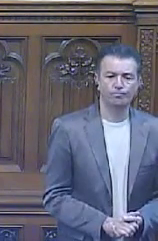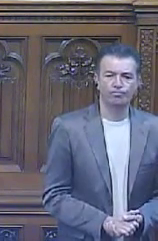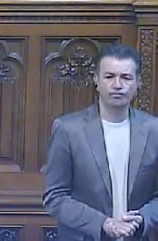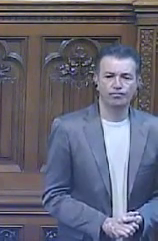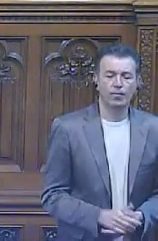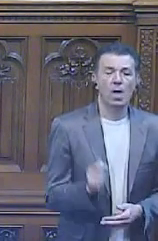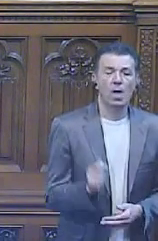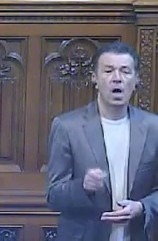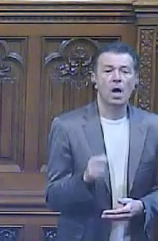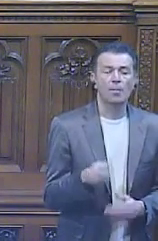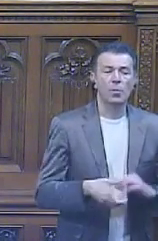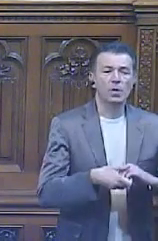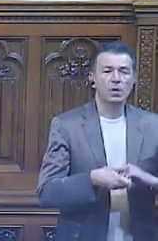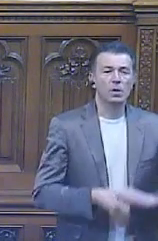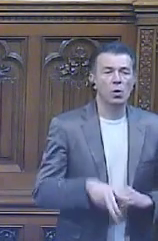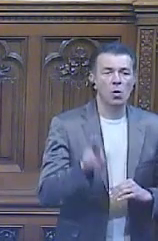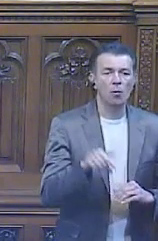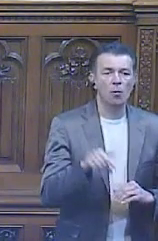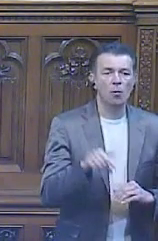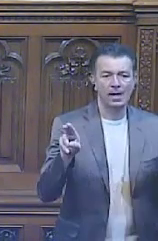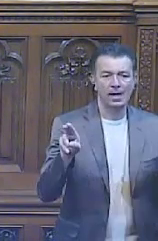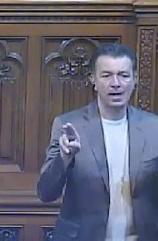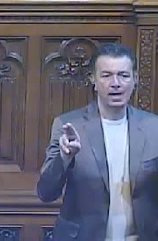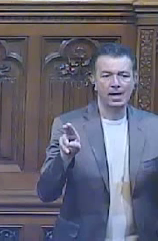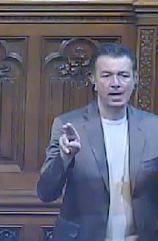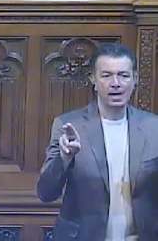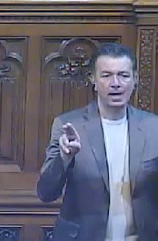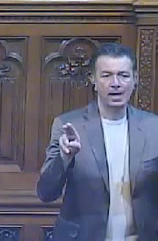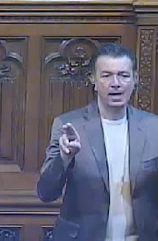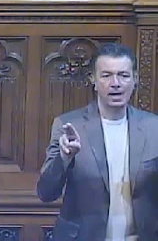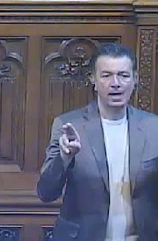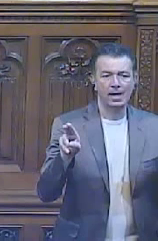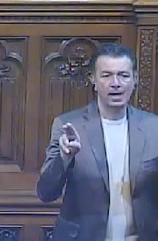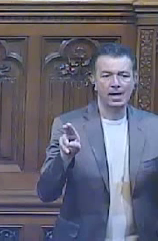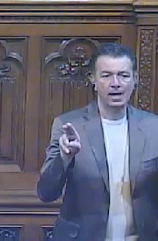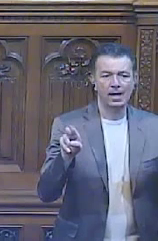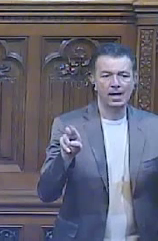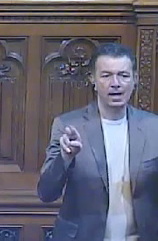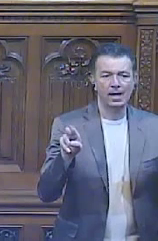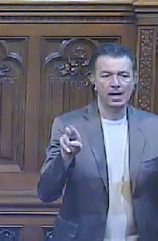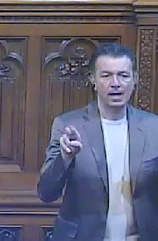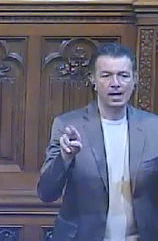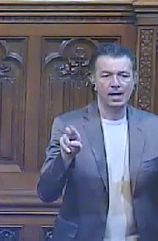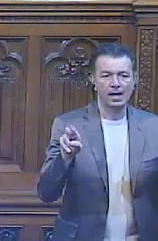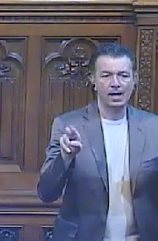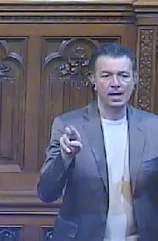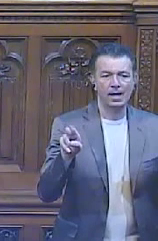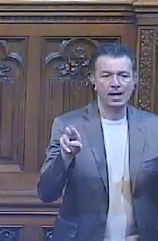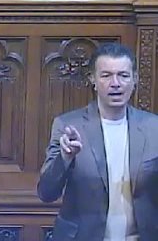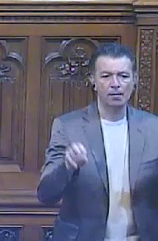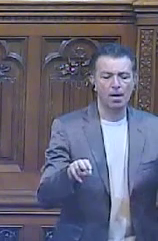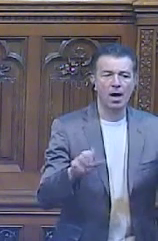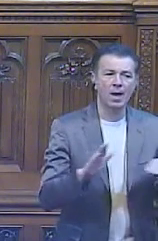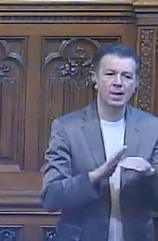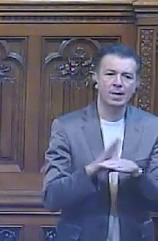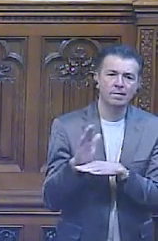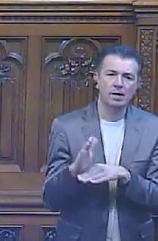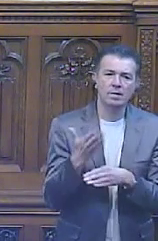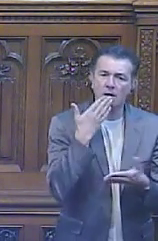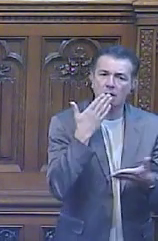Von Abgeordneten des Clubs der Wiener Freiheitlichen wurde ein Verlangen auf Einberufung einer Sitzung des Landtages zum Thema